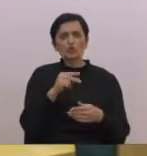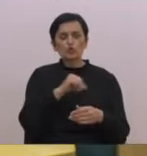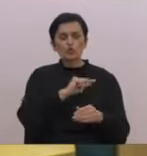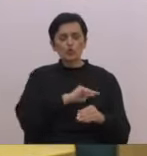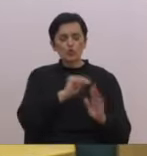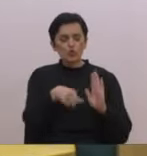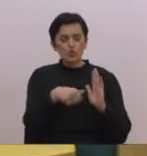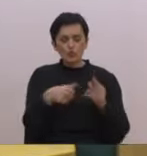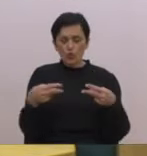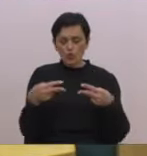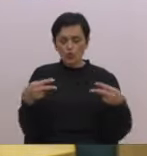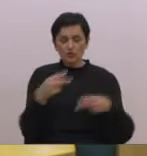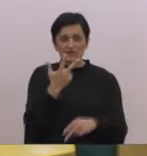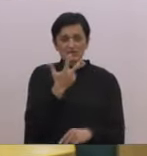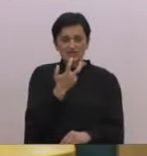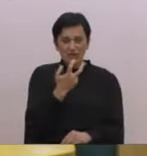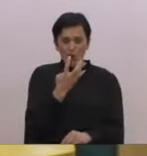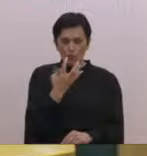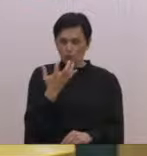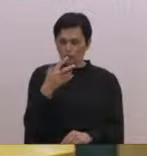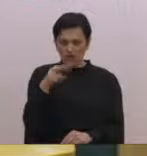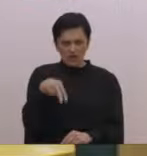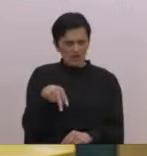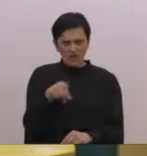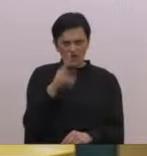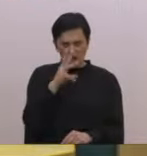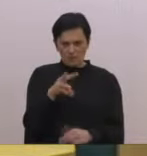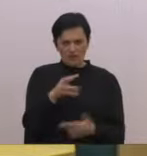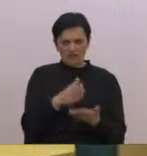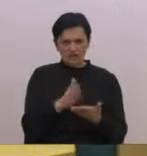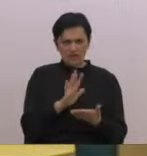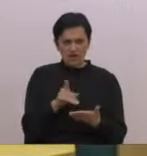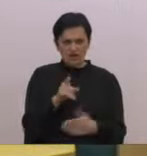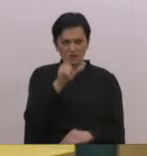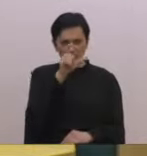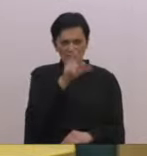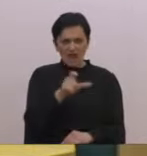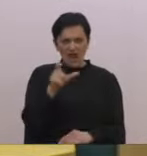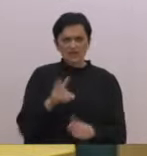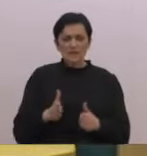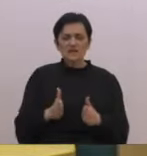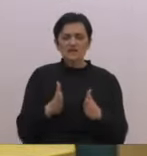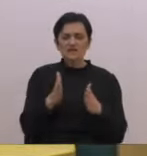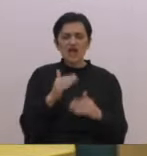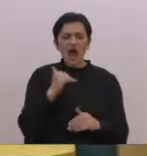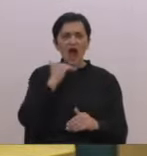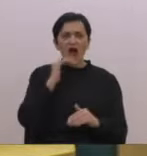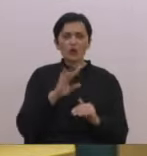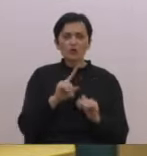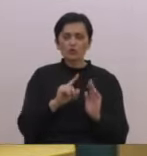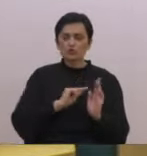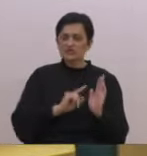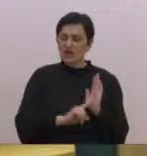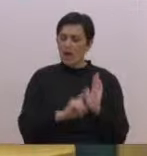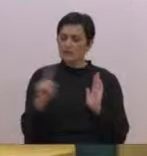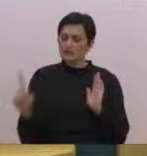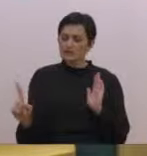qualaperi. 300-400-500 lari, araperi khelpasi ara. Adamianebs gzashi ar qopnit ubralot, ro mividez